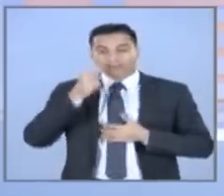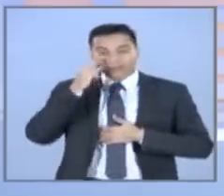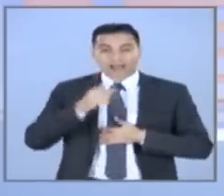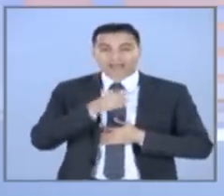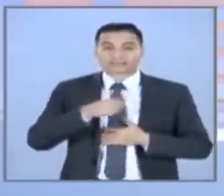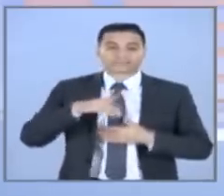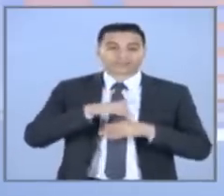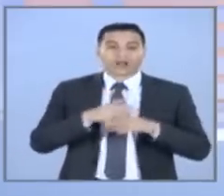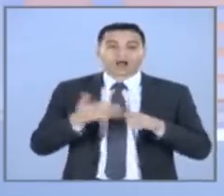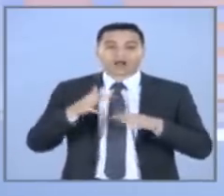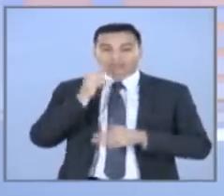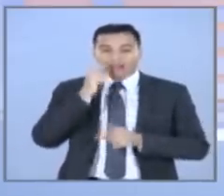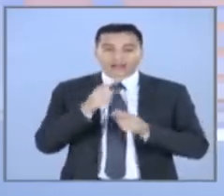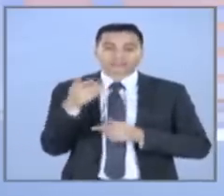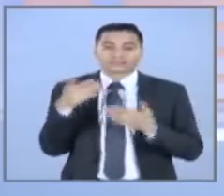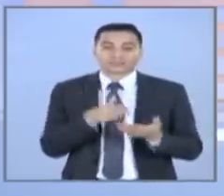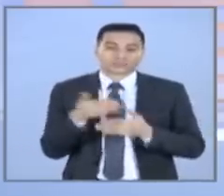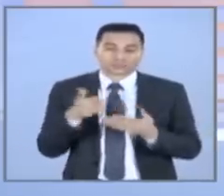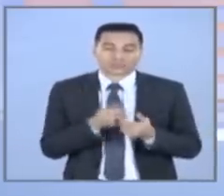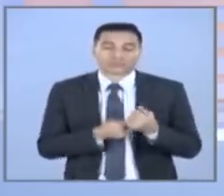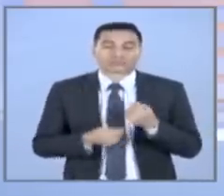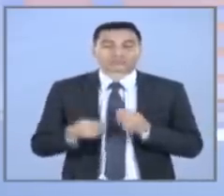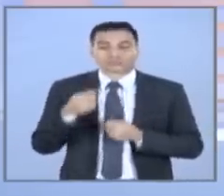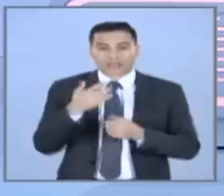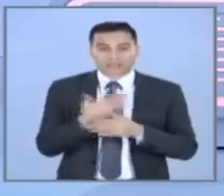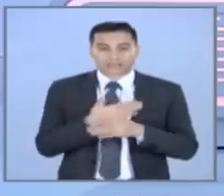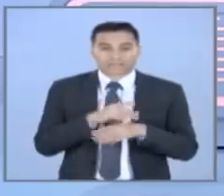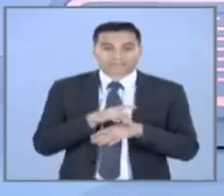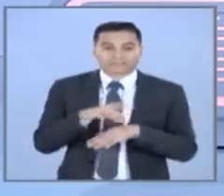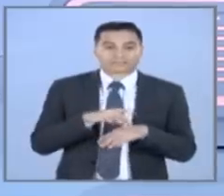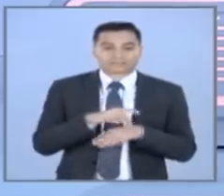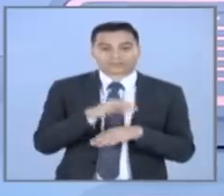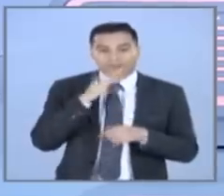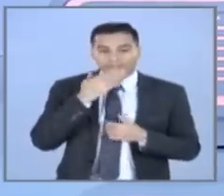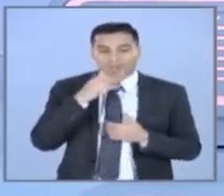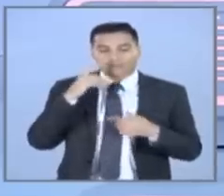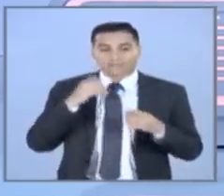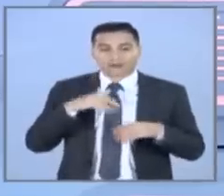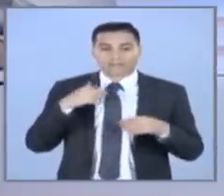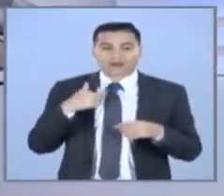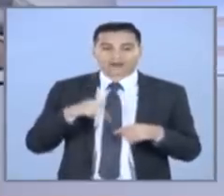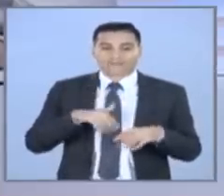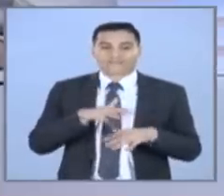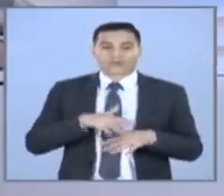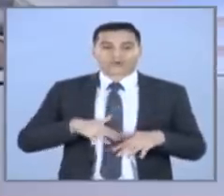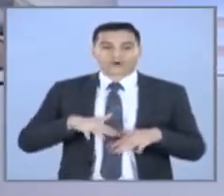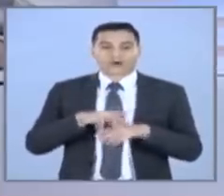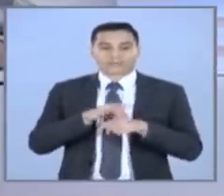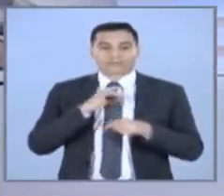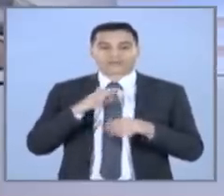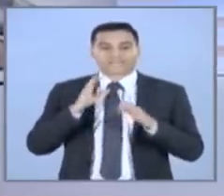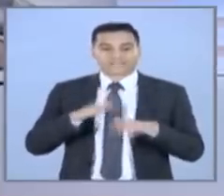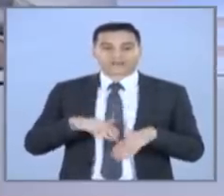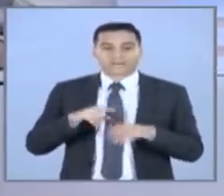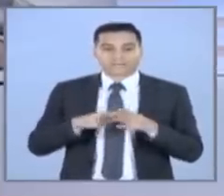ناس كانت بتتعرض للعدوى نشكر ربنا مرت بسلام وإحنا كلنا أخدنا العدوى